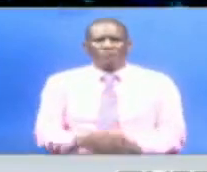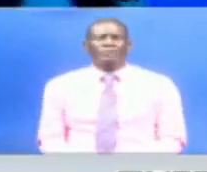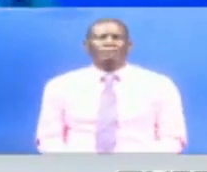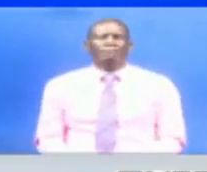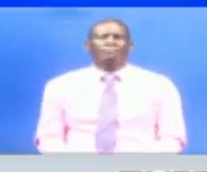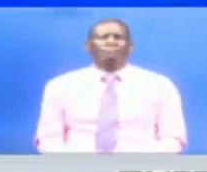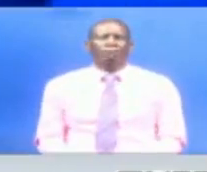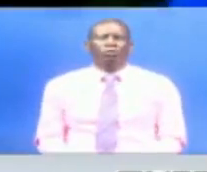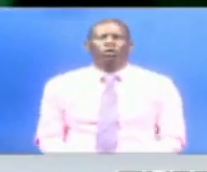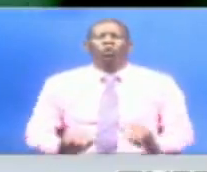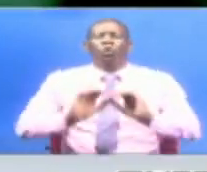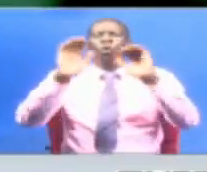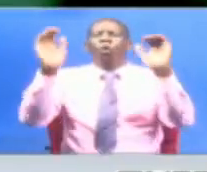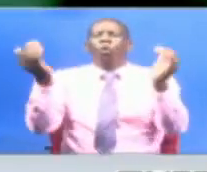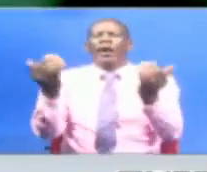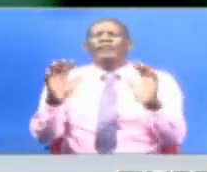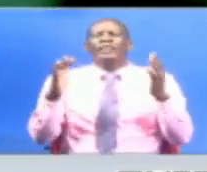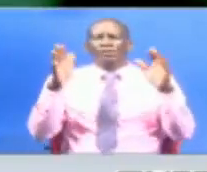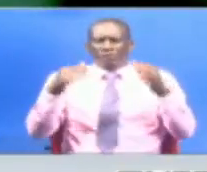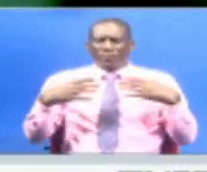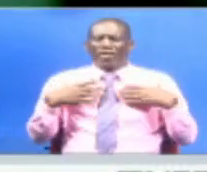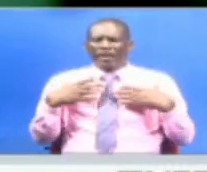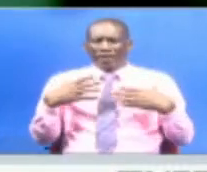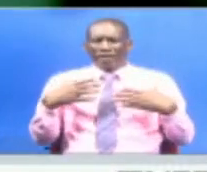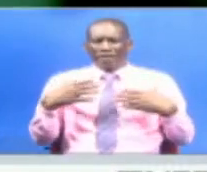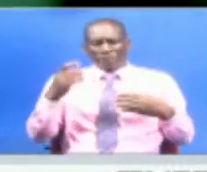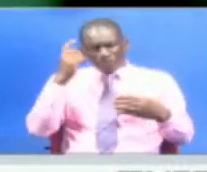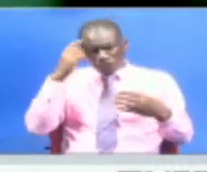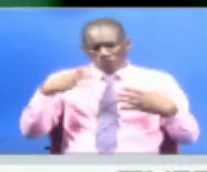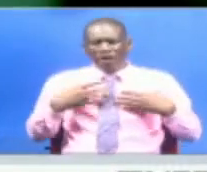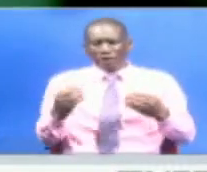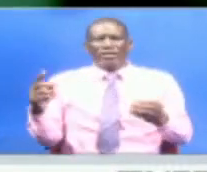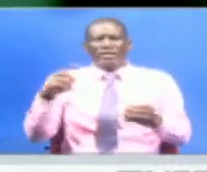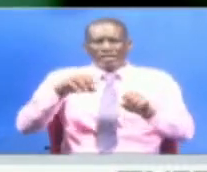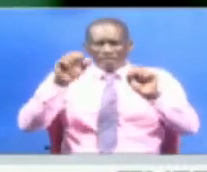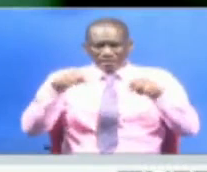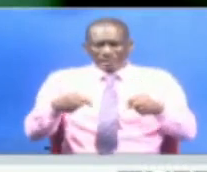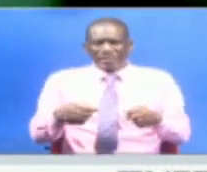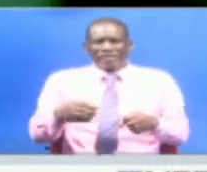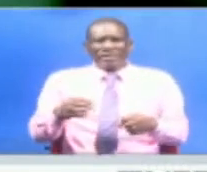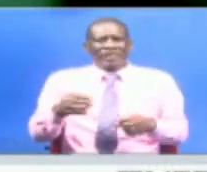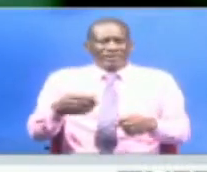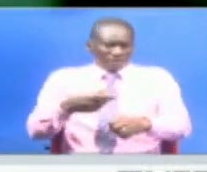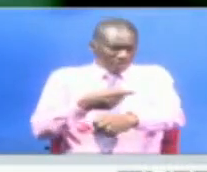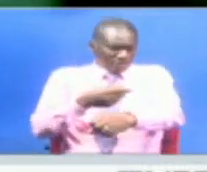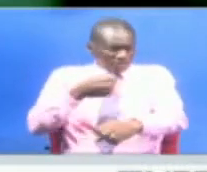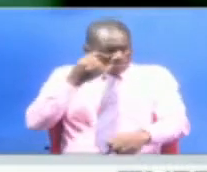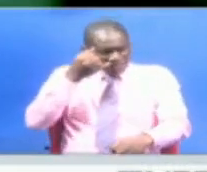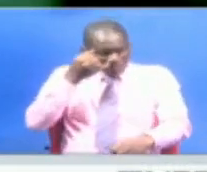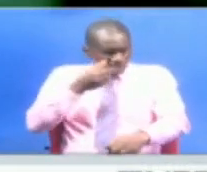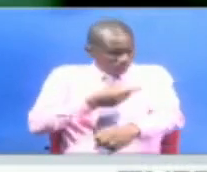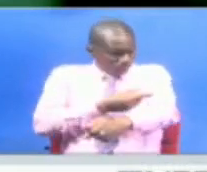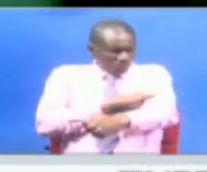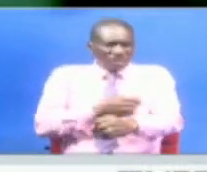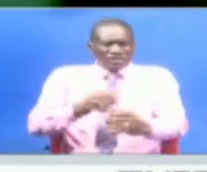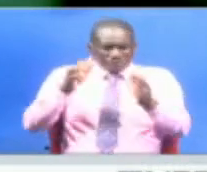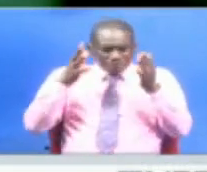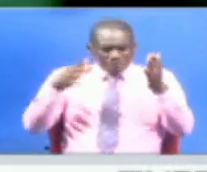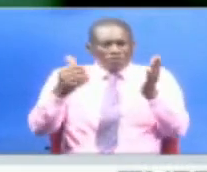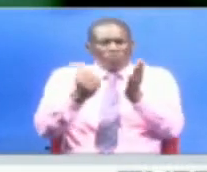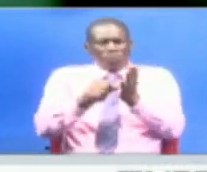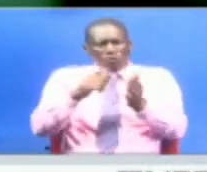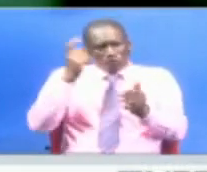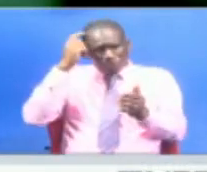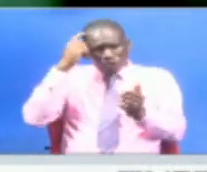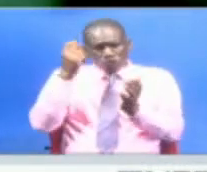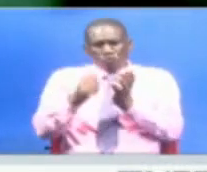Mtazamaji, dunia ikiadhimisha siku hii ya afya ya akili duniani, na mihadarati imetajwa kama chanzo kikuu cha tatizo la akili hasa